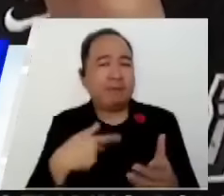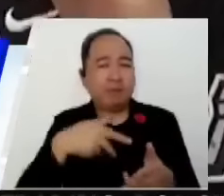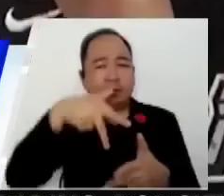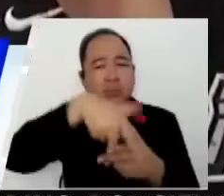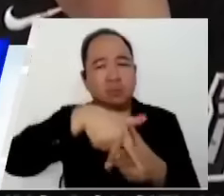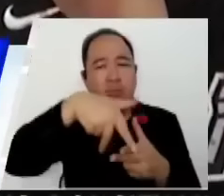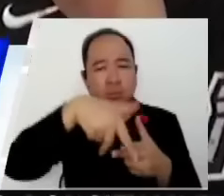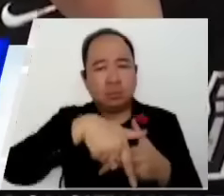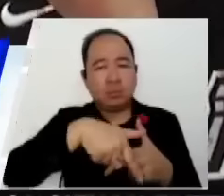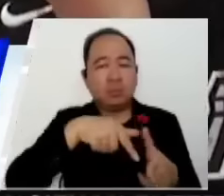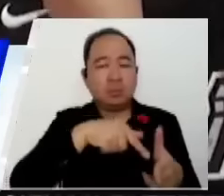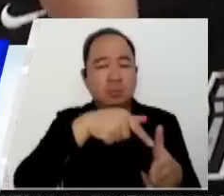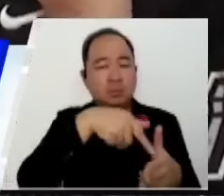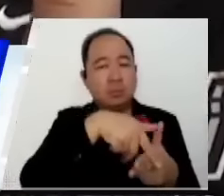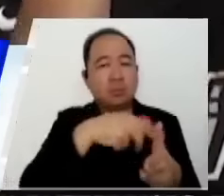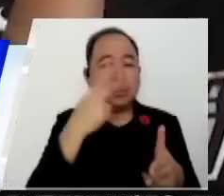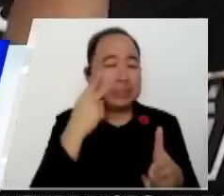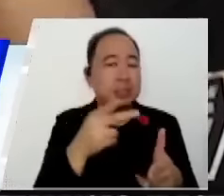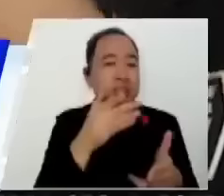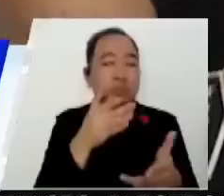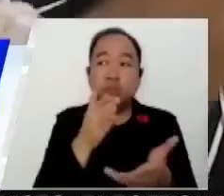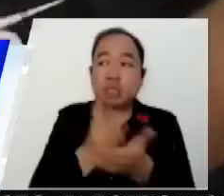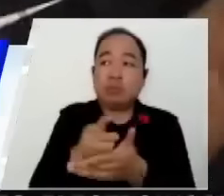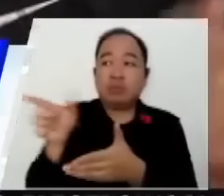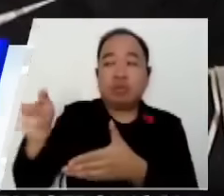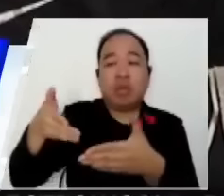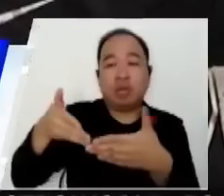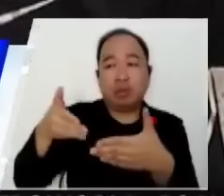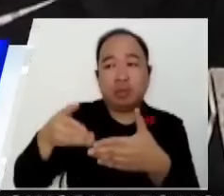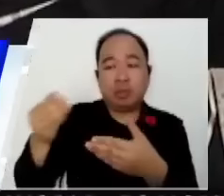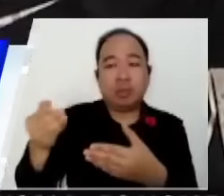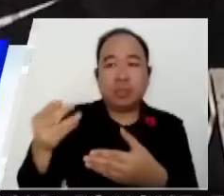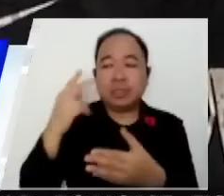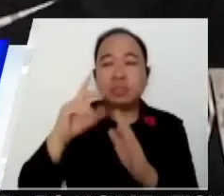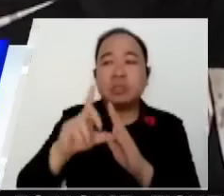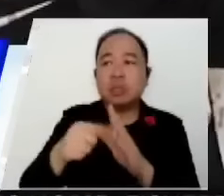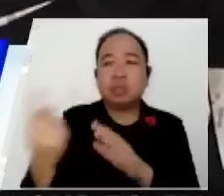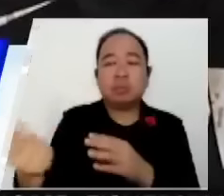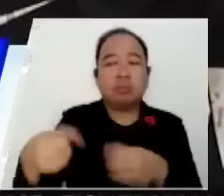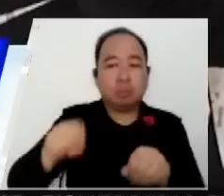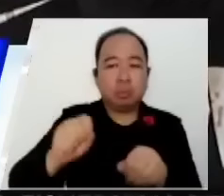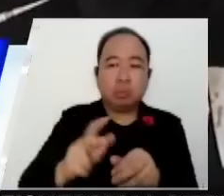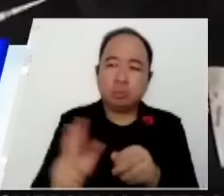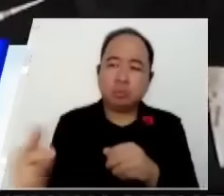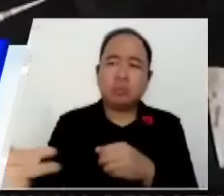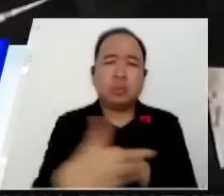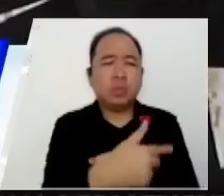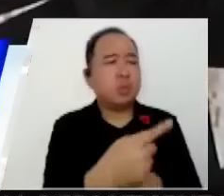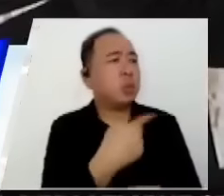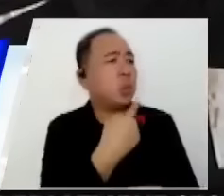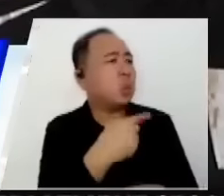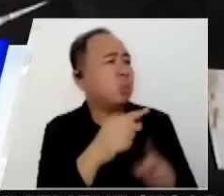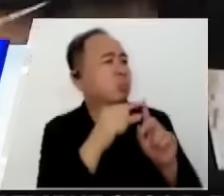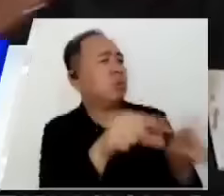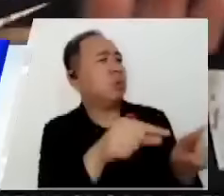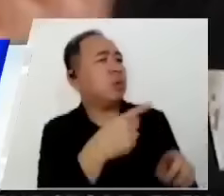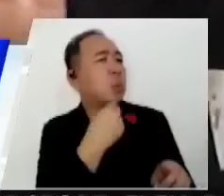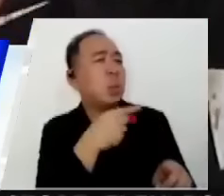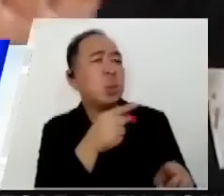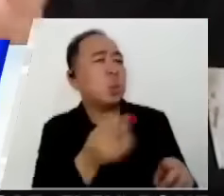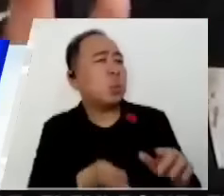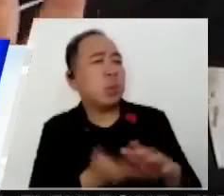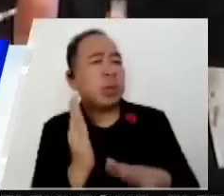Inista pa po nila yung motor nila dyan sa kantong salita niya, bumalik. Sabi niya, sinong minura nyo, sinong pinapauwi nyo? Sabi ko, teka